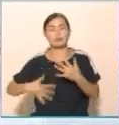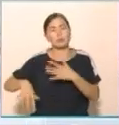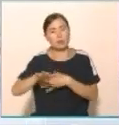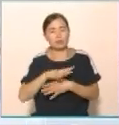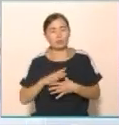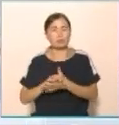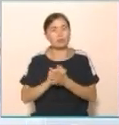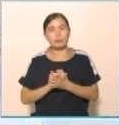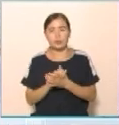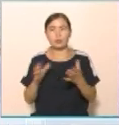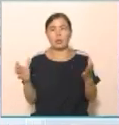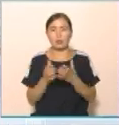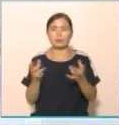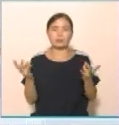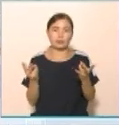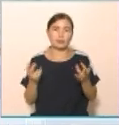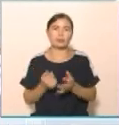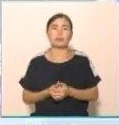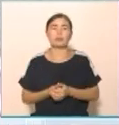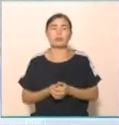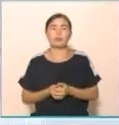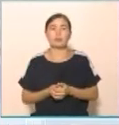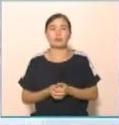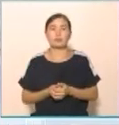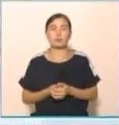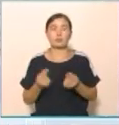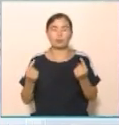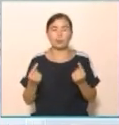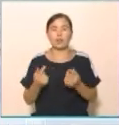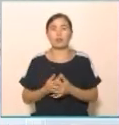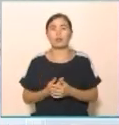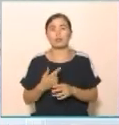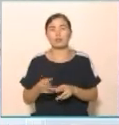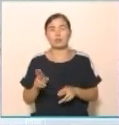дейді, бір мекеменің ажасап атқан несі азғантайлау болып тұр.